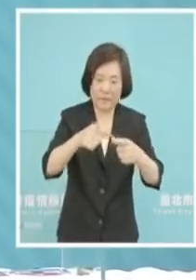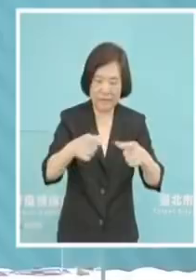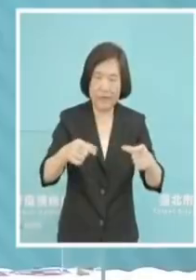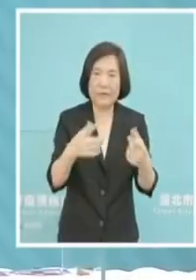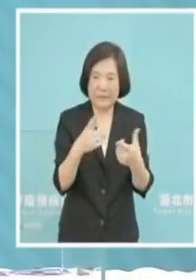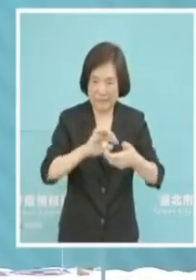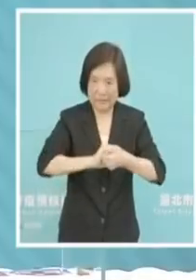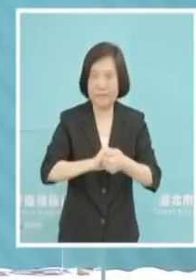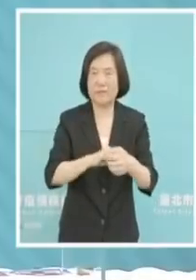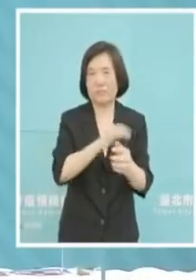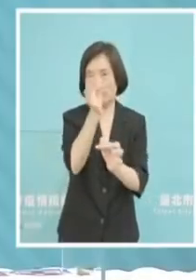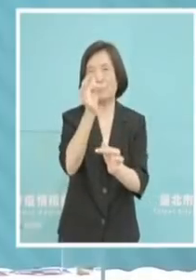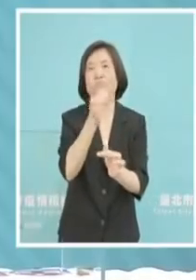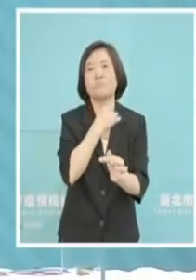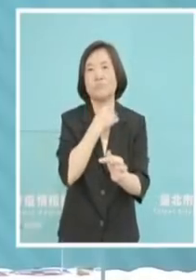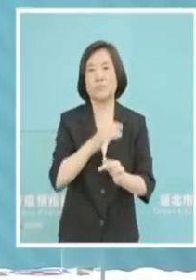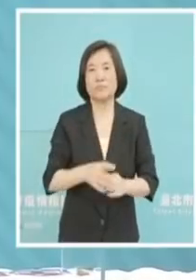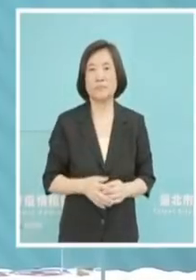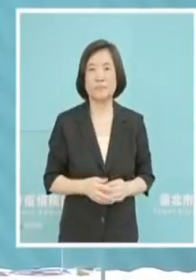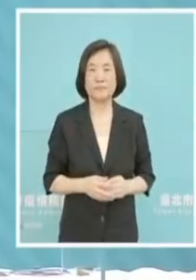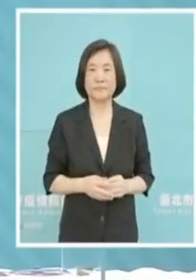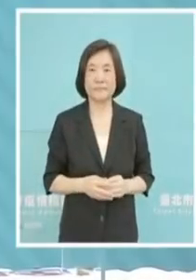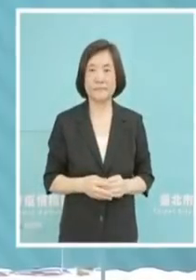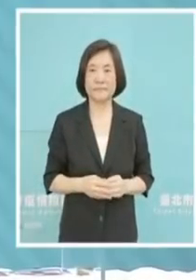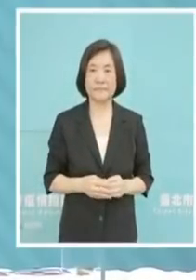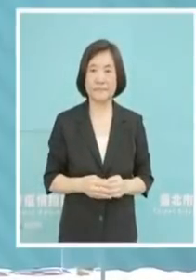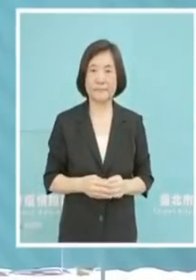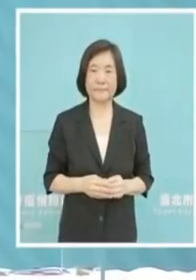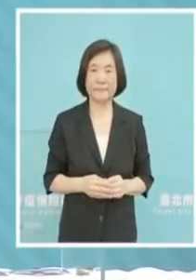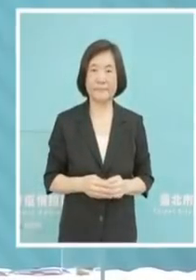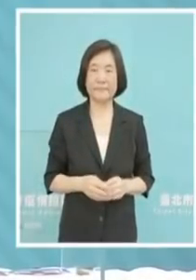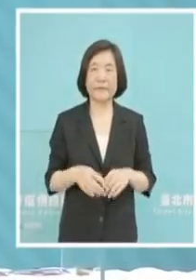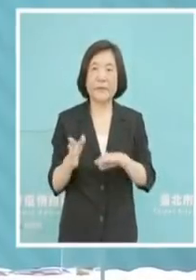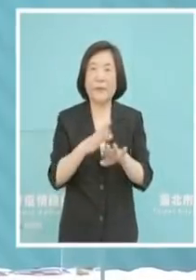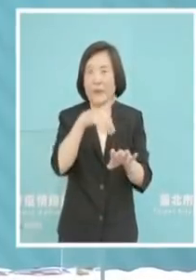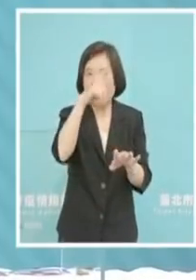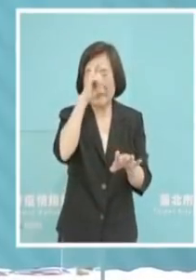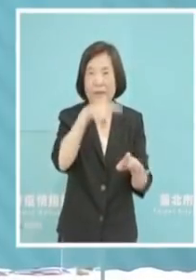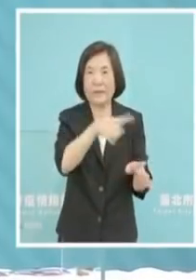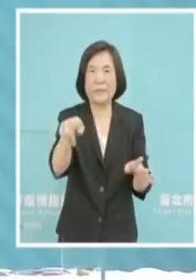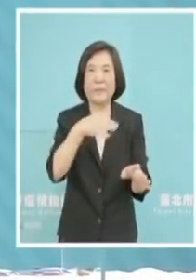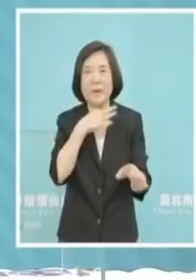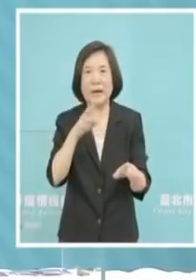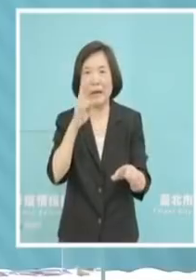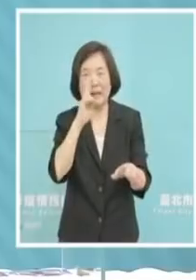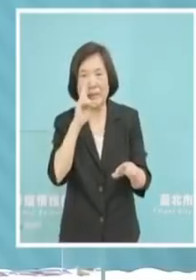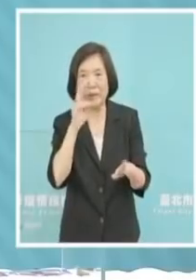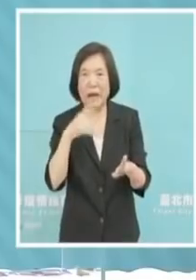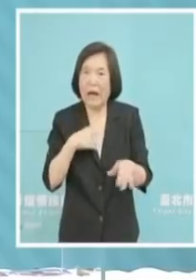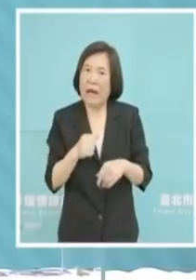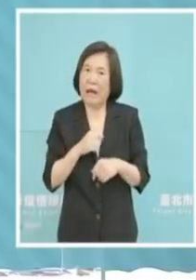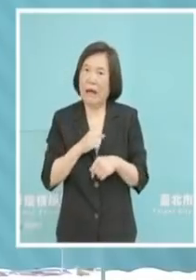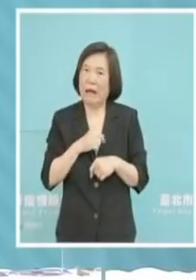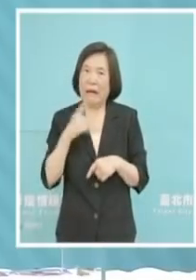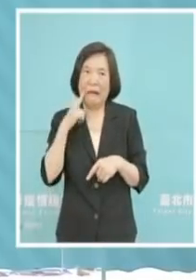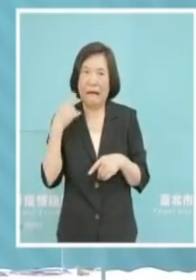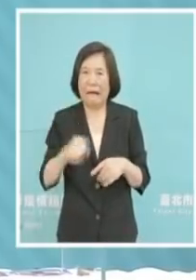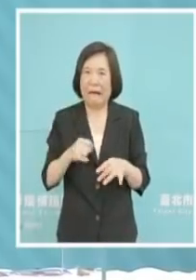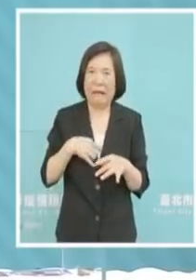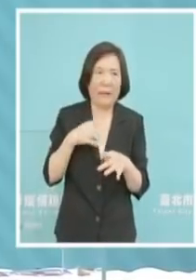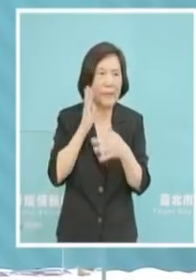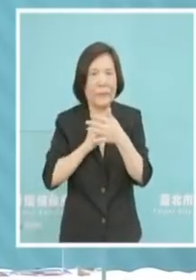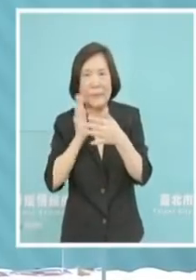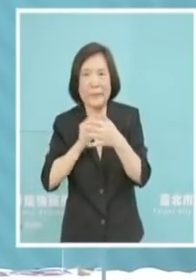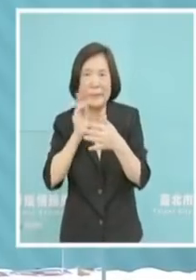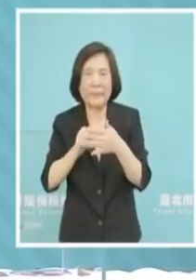用再困在这个小岛36000平方公里，这个地方已经快被困2年了，快崩溃了啊！那这样子解封了，我们就可以